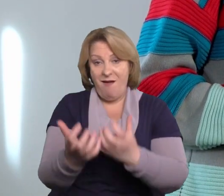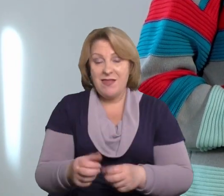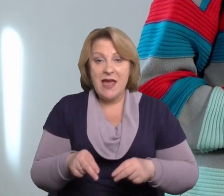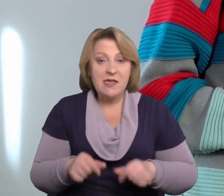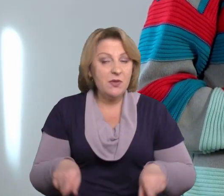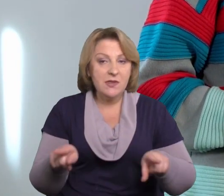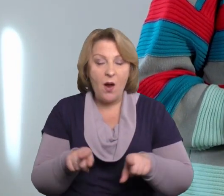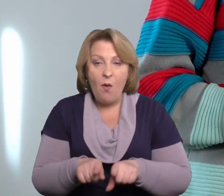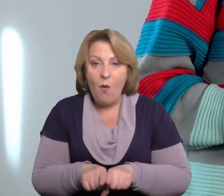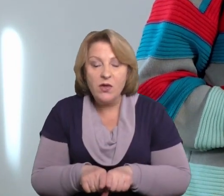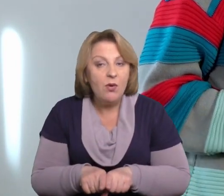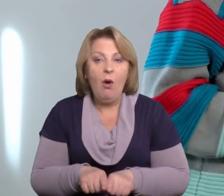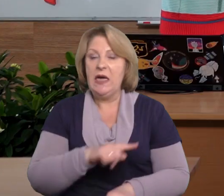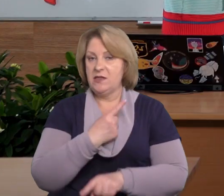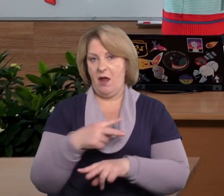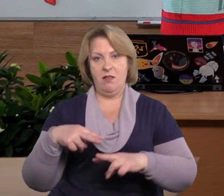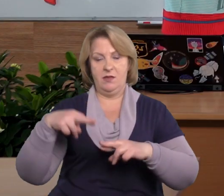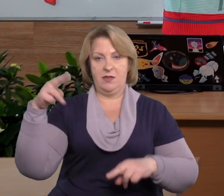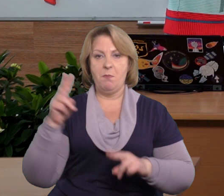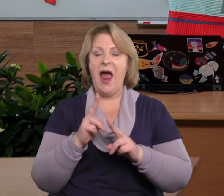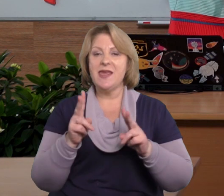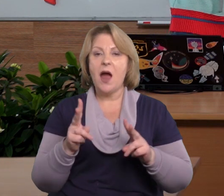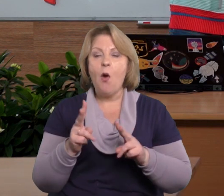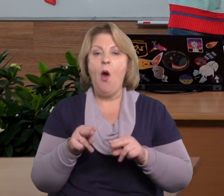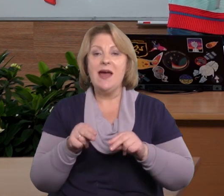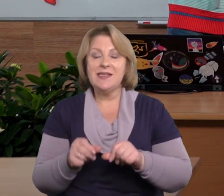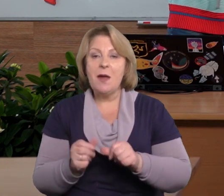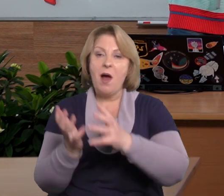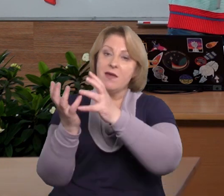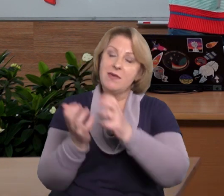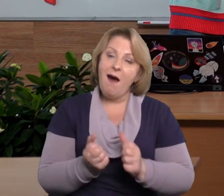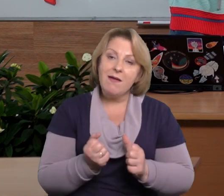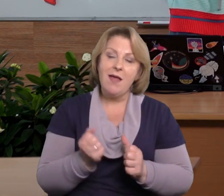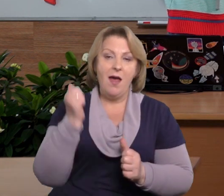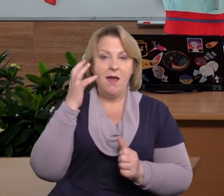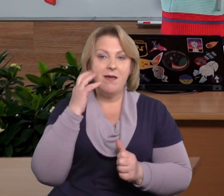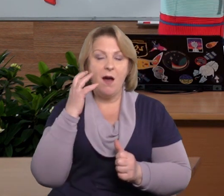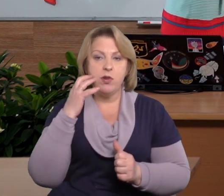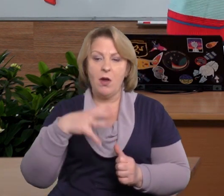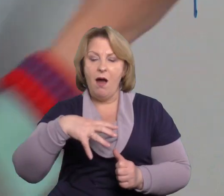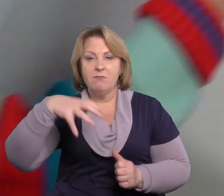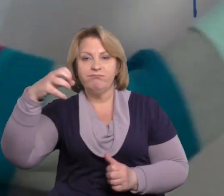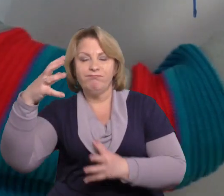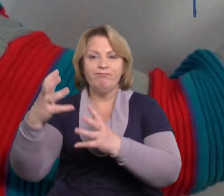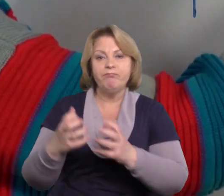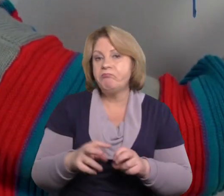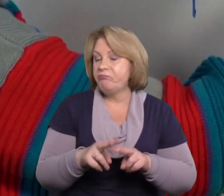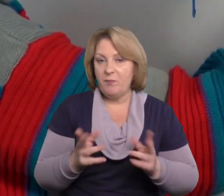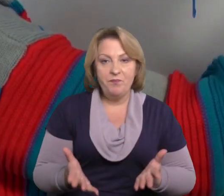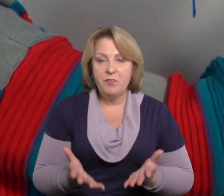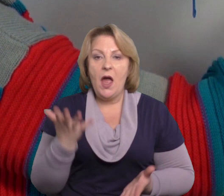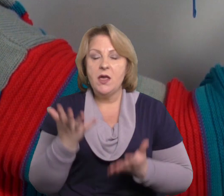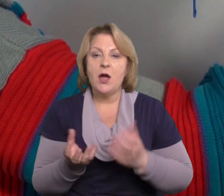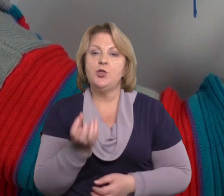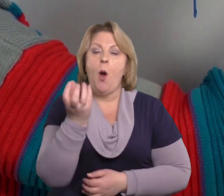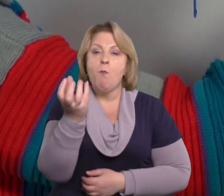самою силою, так само за аналогією, з якою земля тягне на себе яблуко. Але ж тоді виходить, що якщо ми